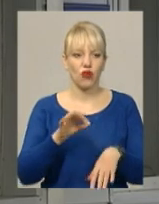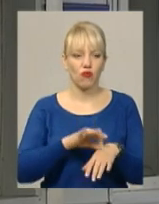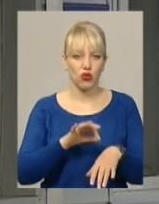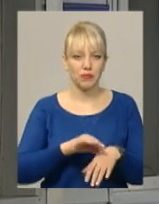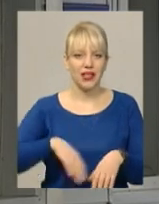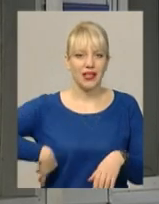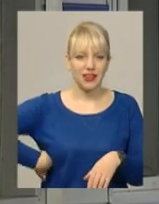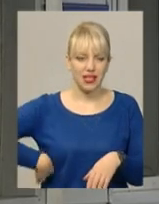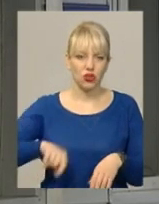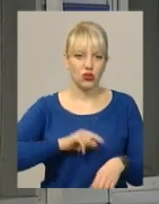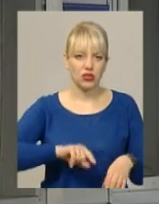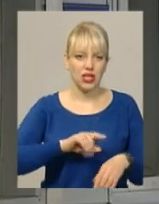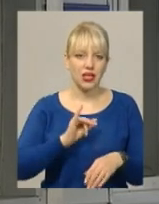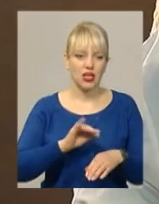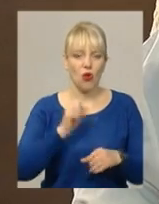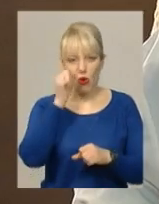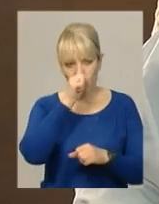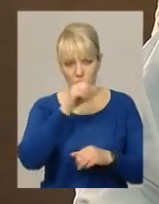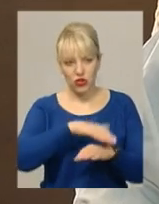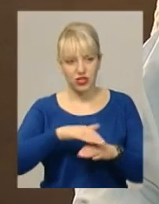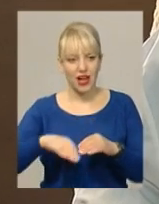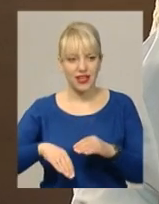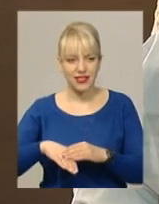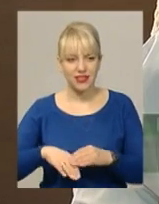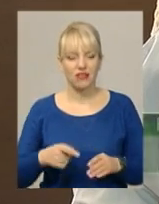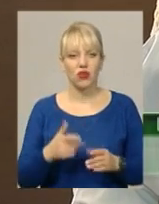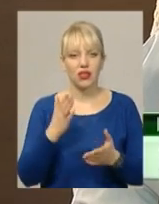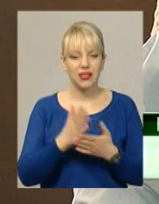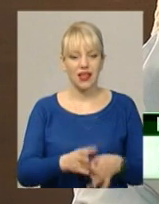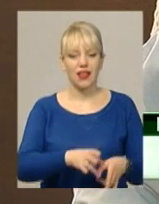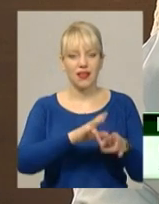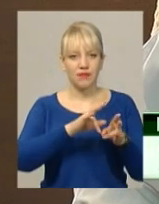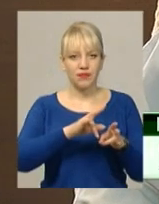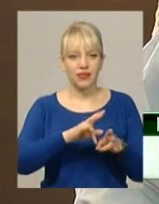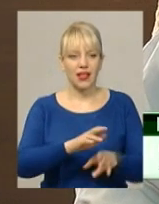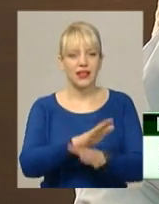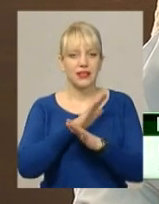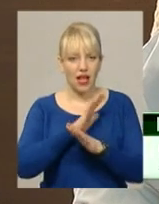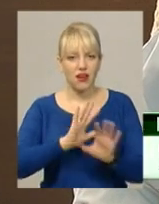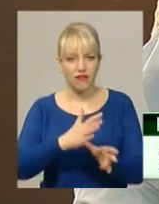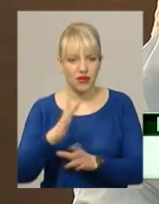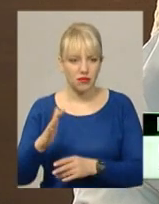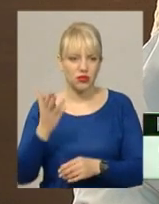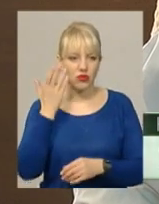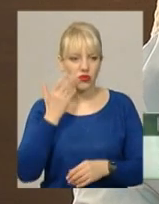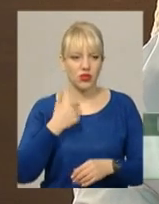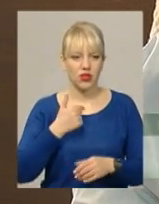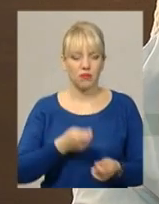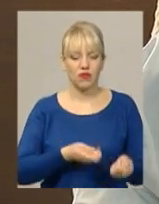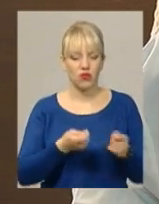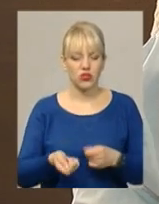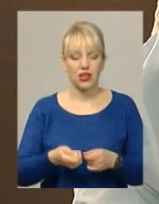сечостатевої системи і обмороження кінцівок. Є летальні випадки. Нам привозили недавно тварину з відмороженими